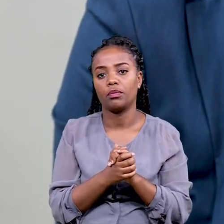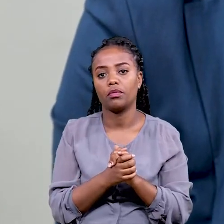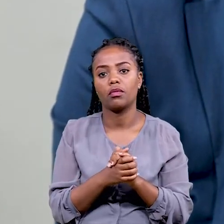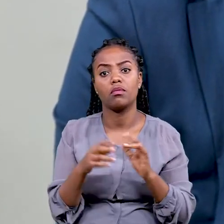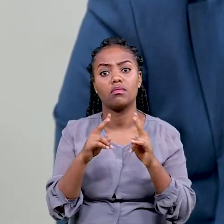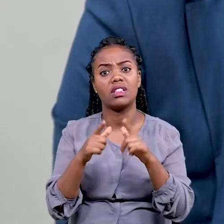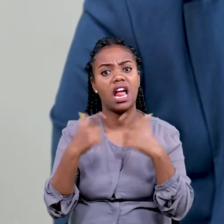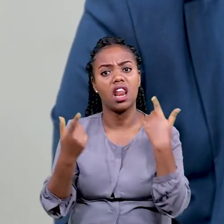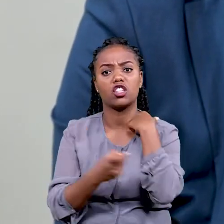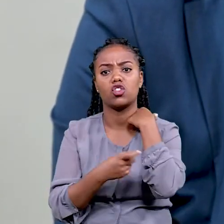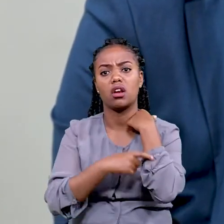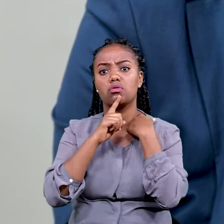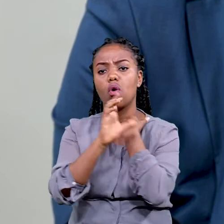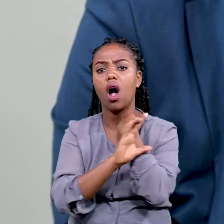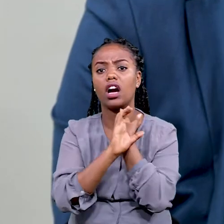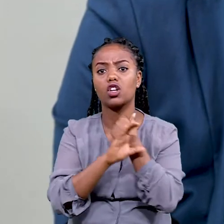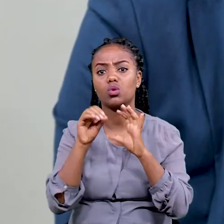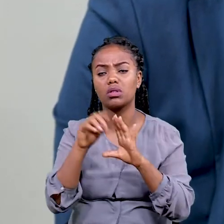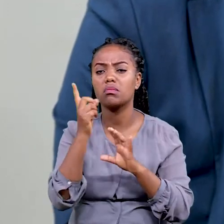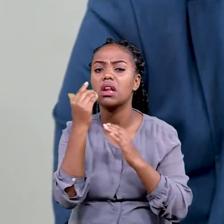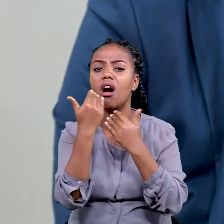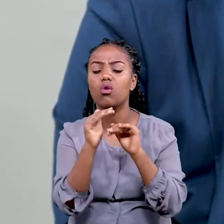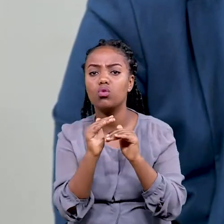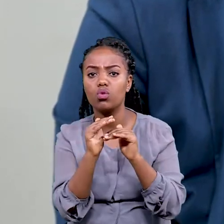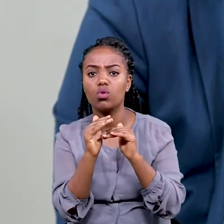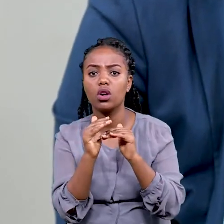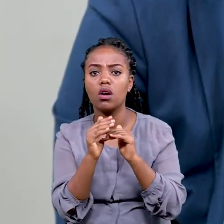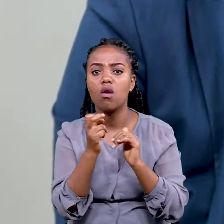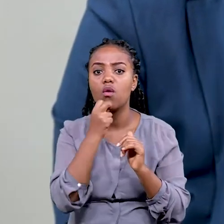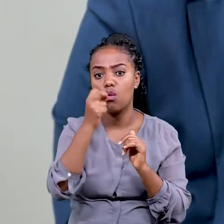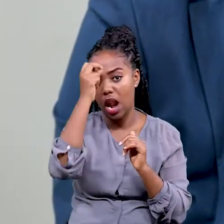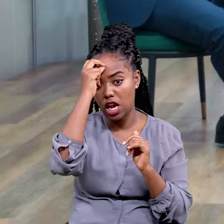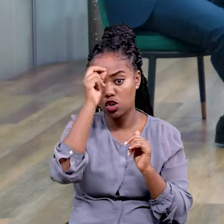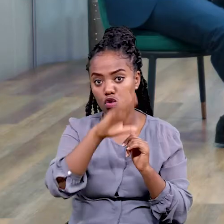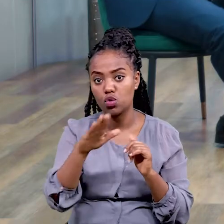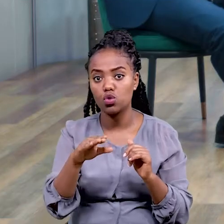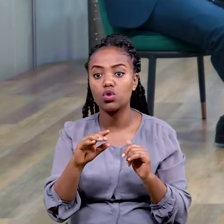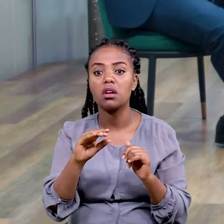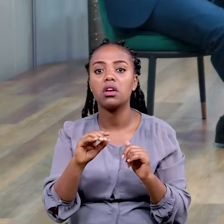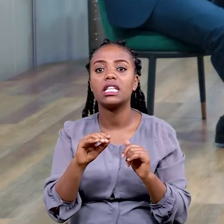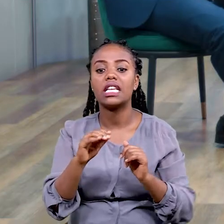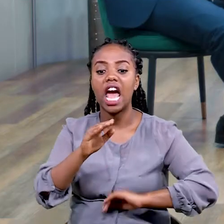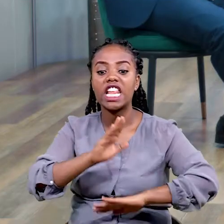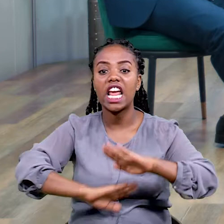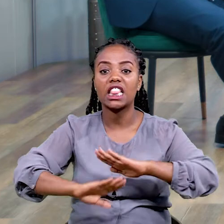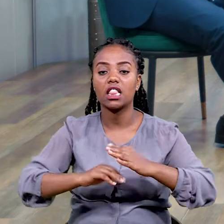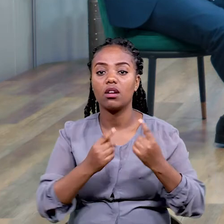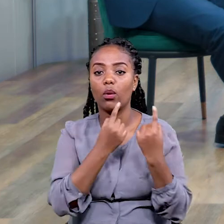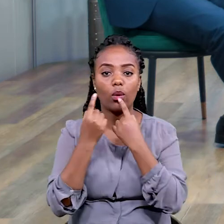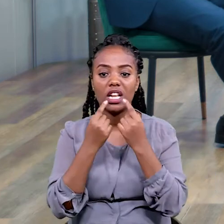ነው፣ ቻለንጅ ነው፣ ትልቅ ቻለንጅ ነው። ሀገራችን ላይ ምን ያክሉ ወላጅ ልጆቹን በርት ሰርተፍኬት